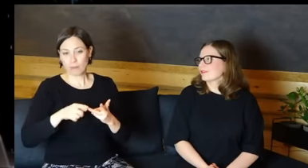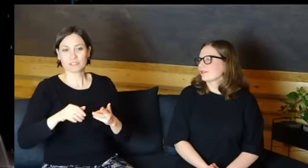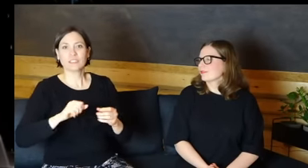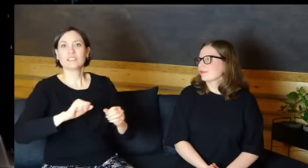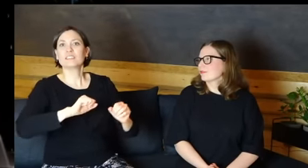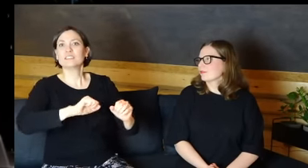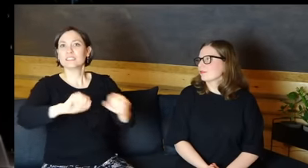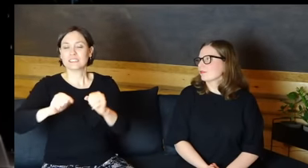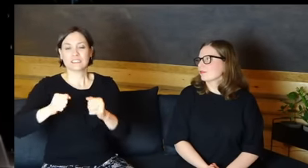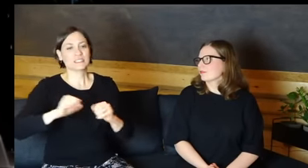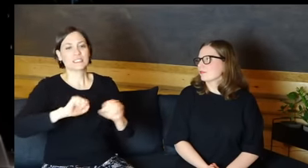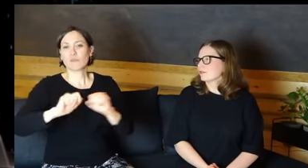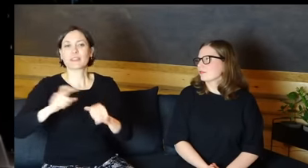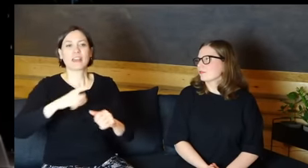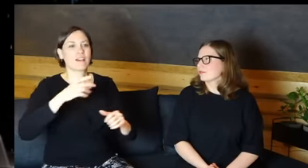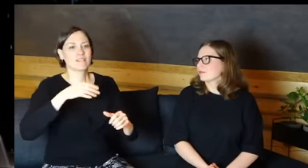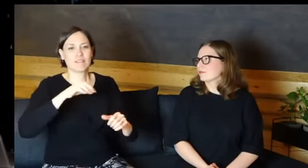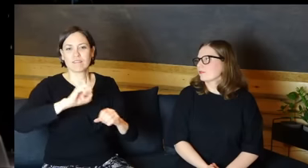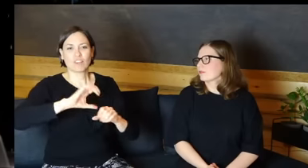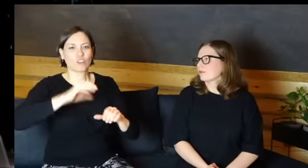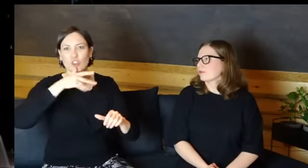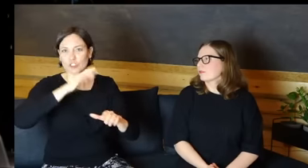hyvää kiviä.